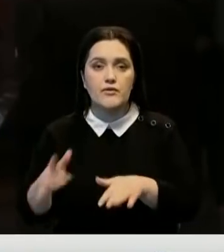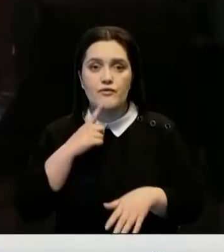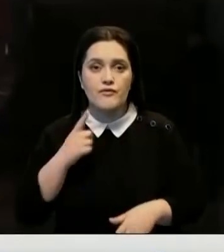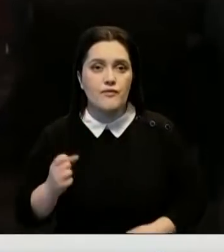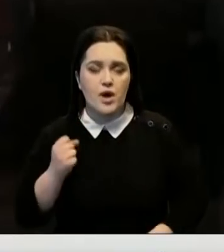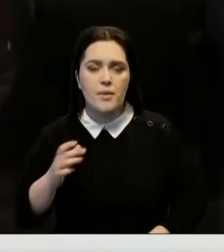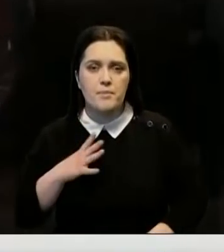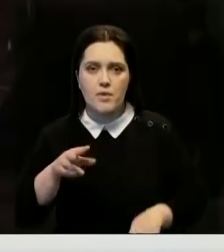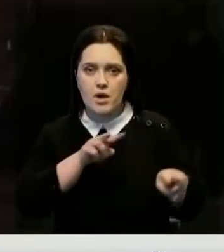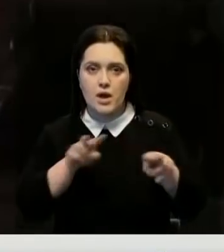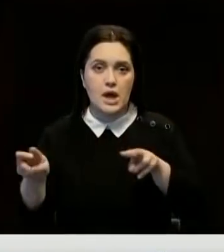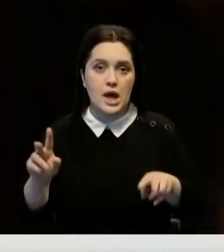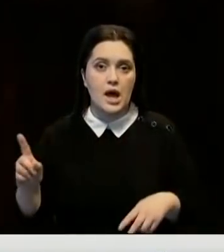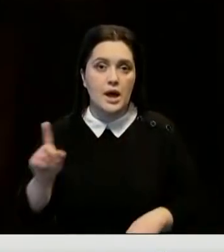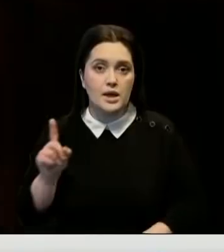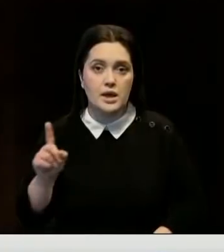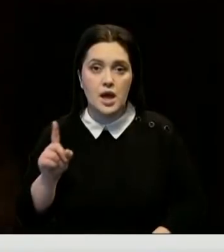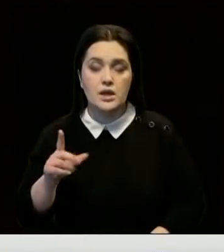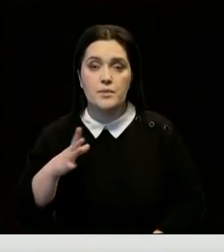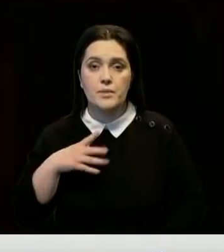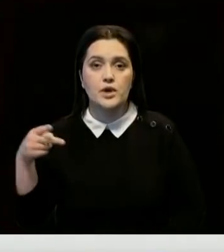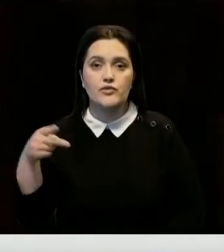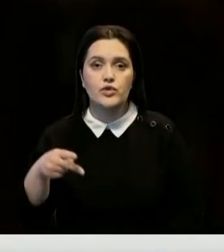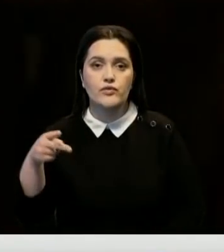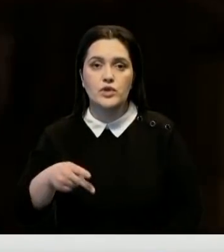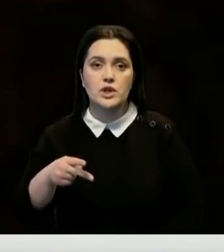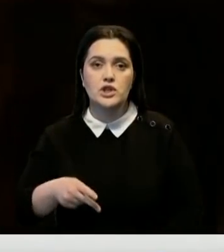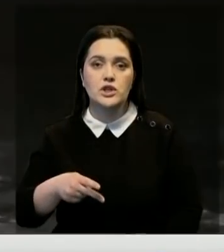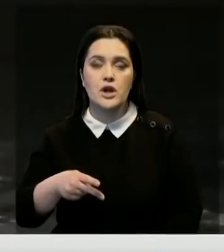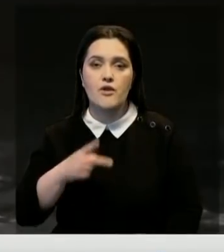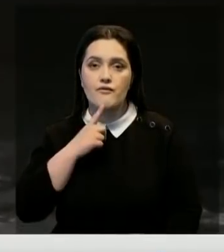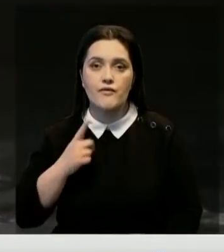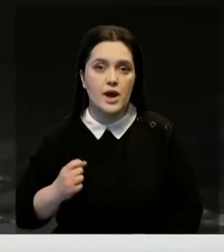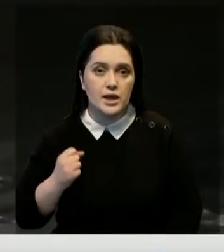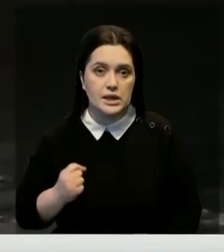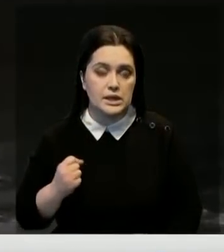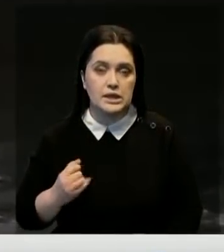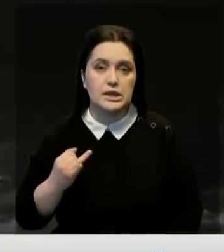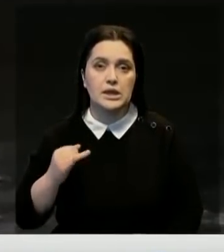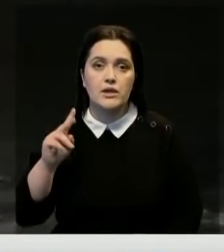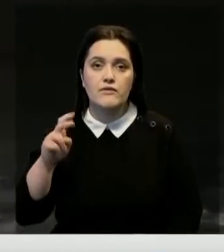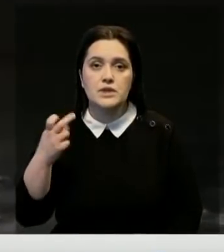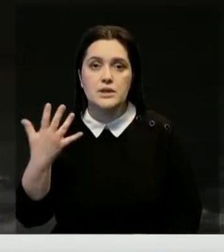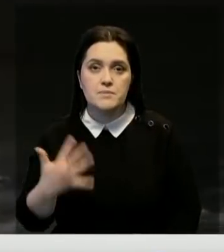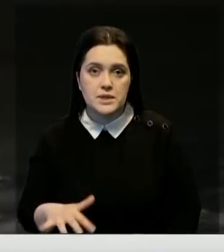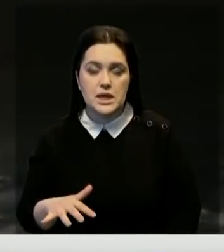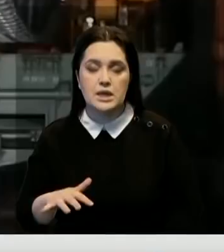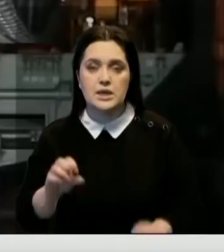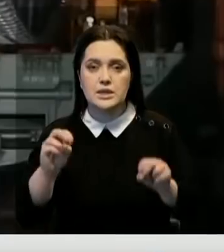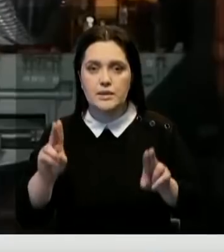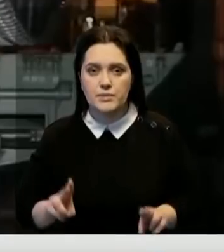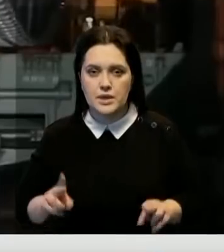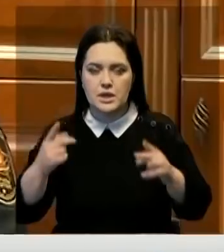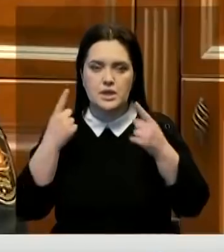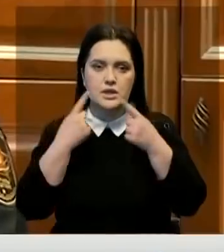задействованы в охране стратегических объектов. Всего в стране находилось более 2000 военных и 250 единиц техники.